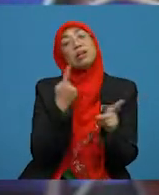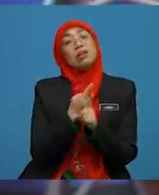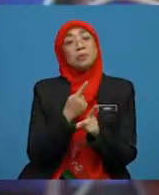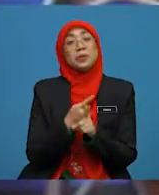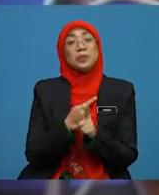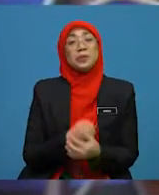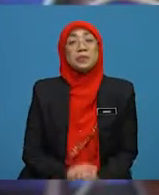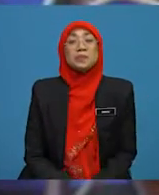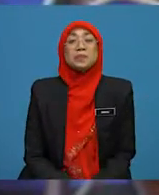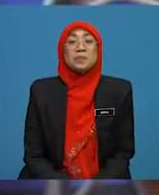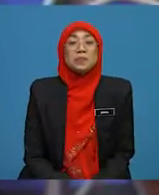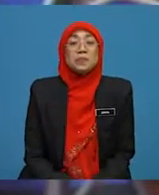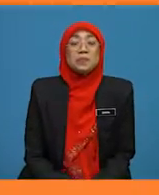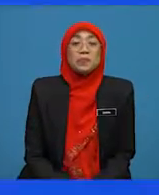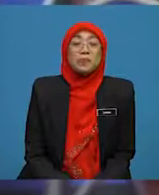dengan baik.